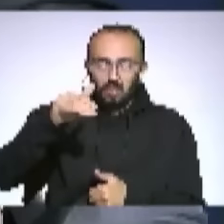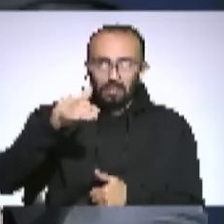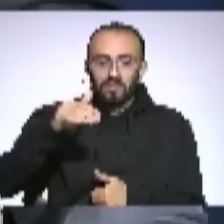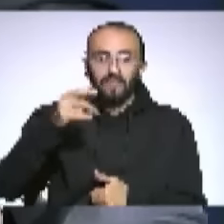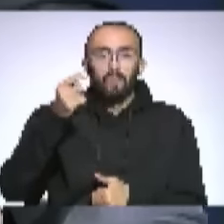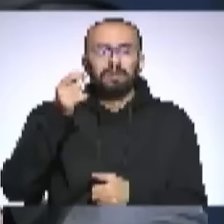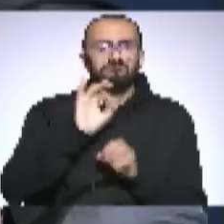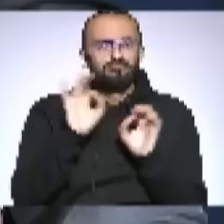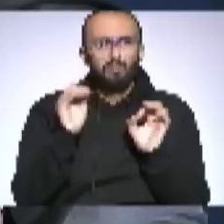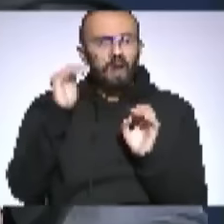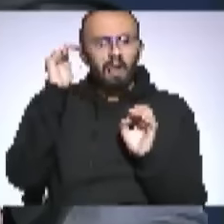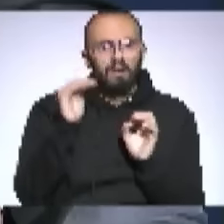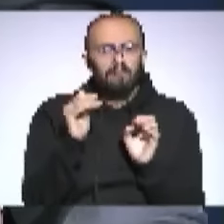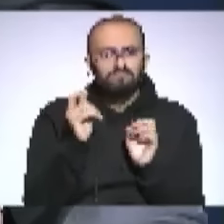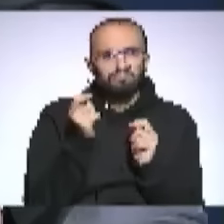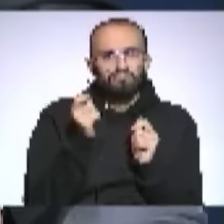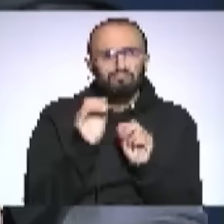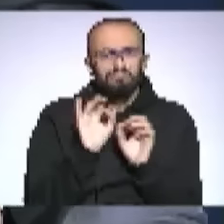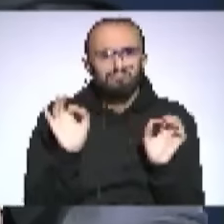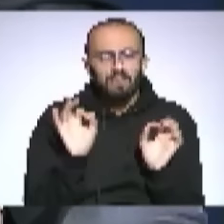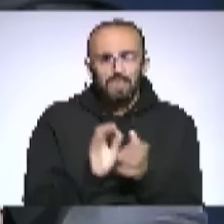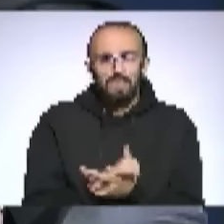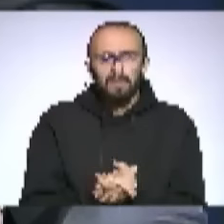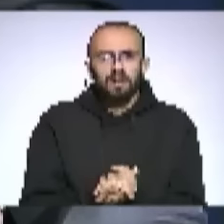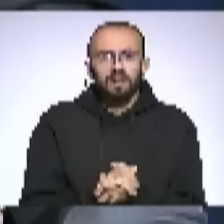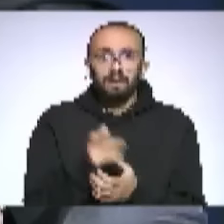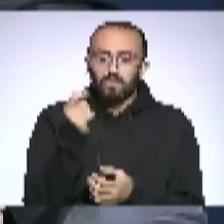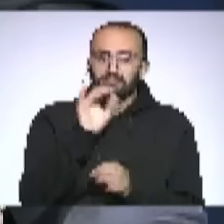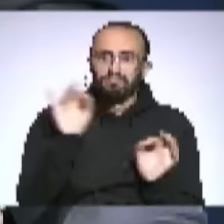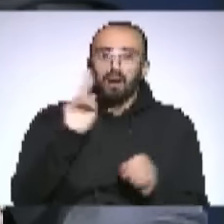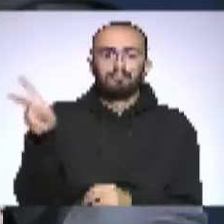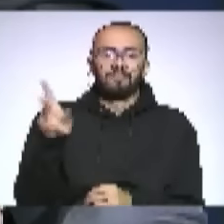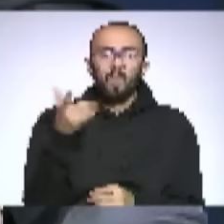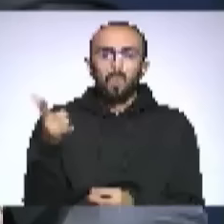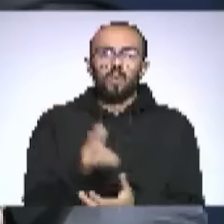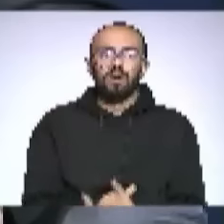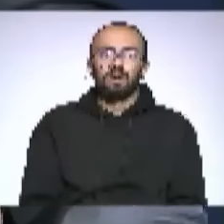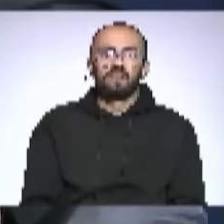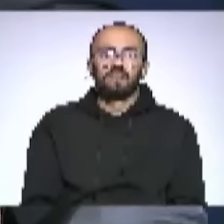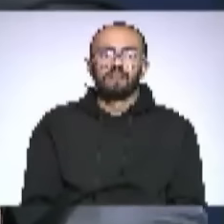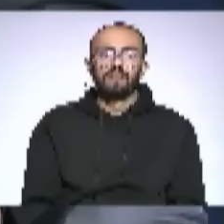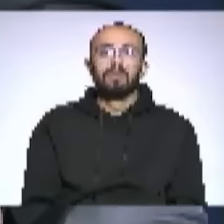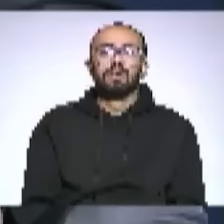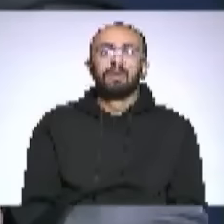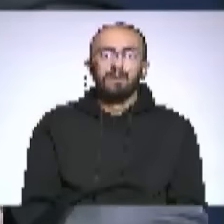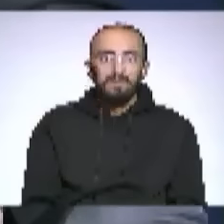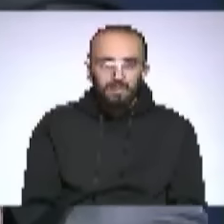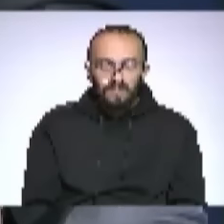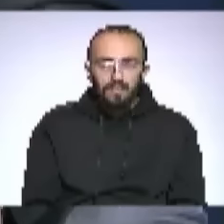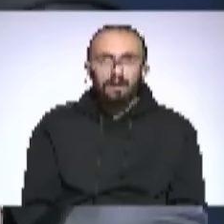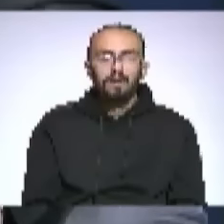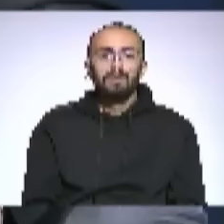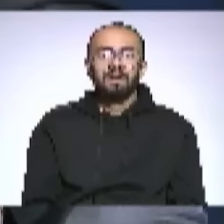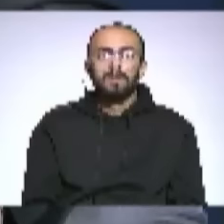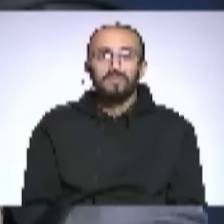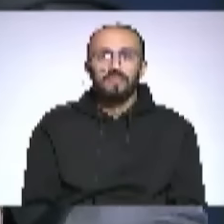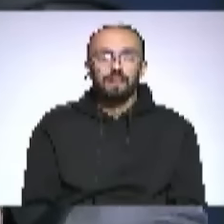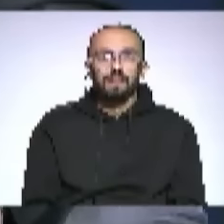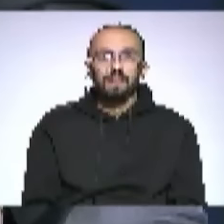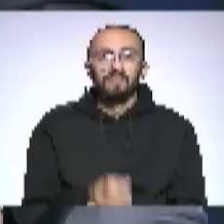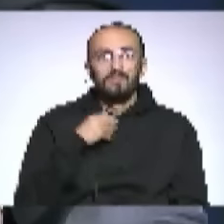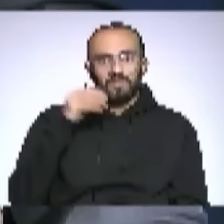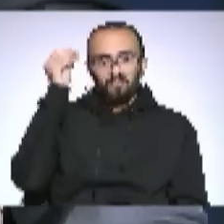امكانياته الماديه اعلى ولا اقل من اخوه لا اعلى من اخوه اه يعني مش محتاج اخوه اوكي تتفضلي لا مش محتاج اخوه هو